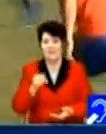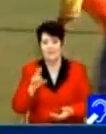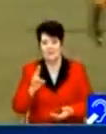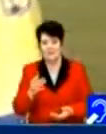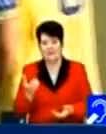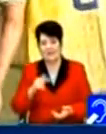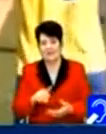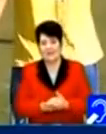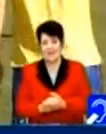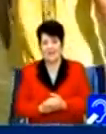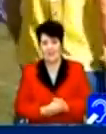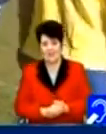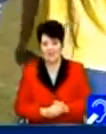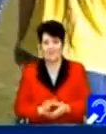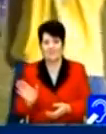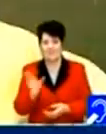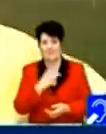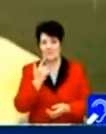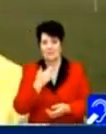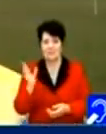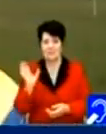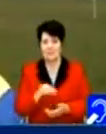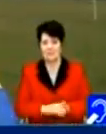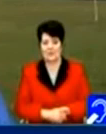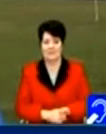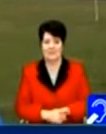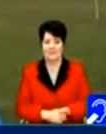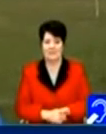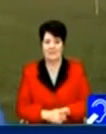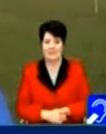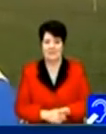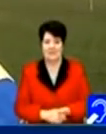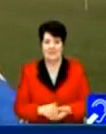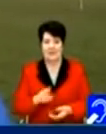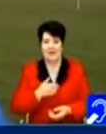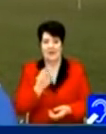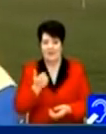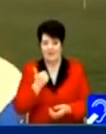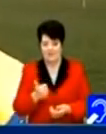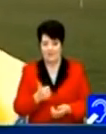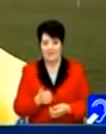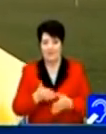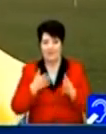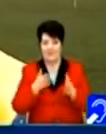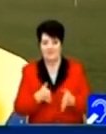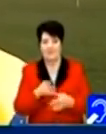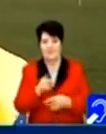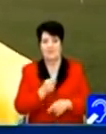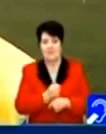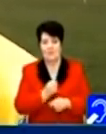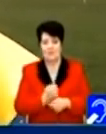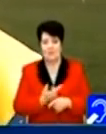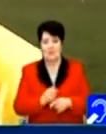sportul care ne unește. Asta spune tot. Oina este sportul care ne unește. Ar fi bine să ne îndreptăm spre lucrurile care ne leagă, care ne încheagă